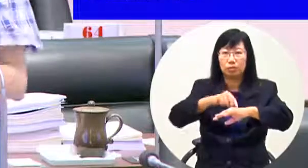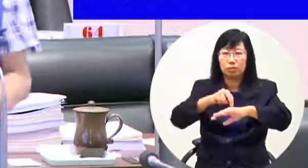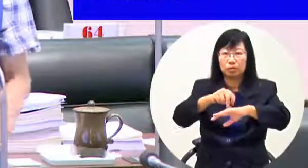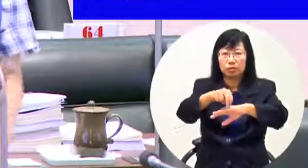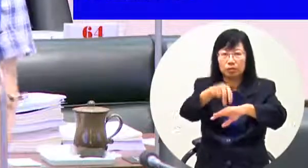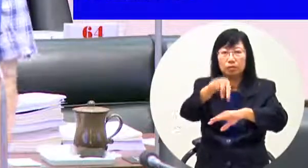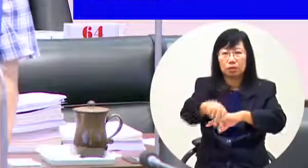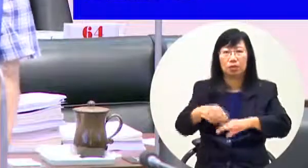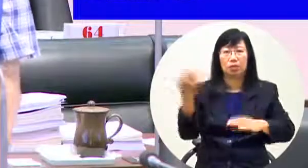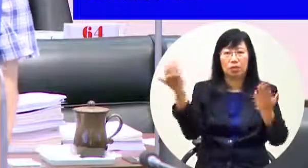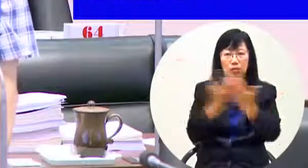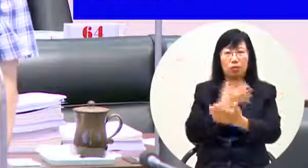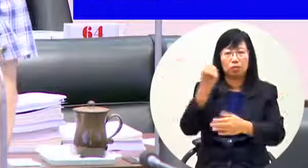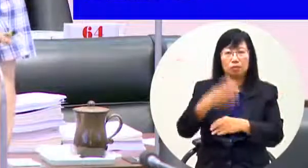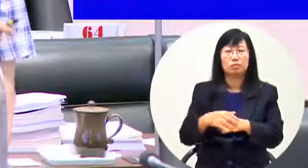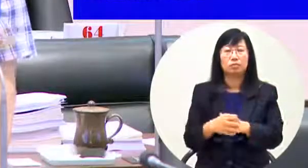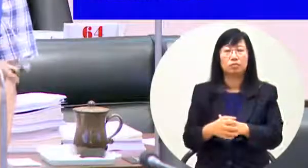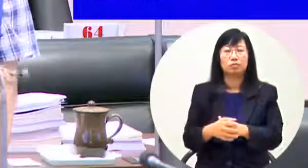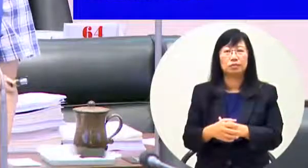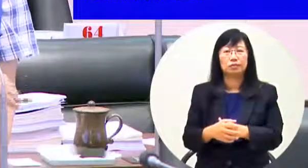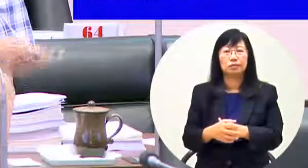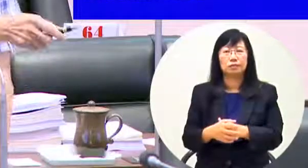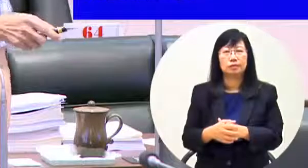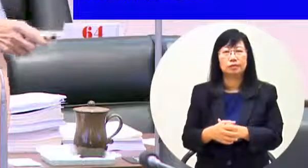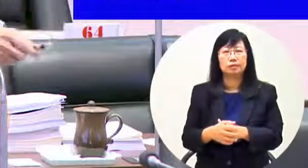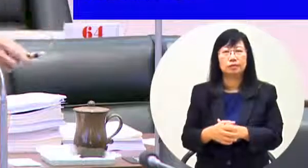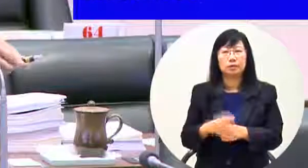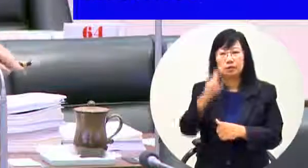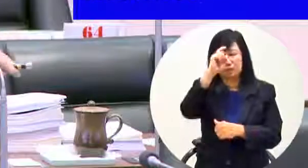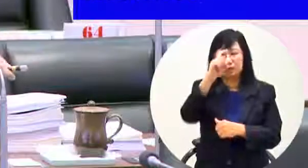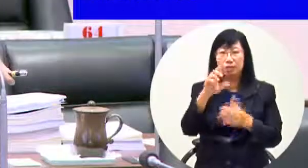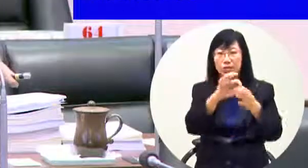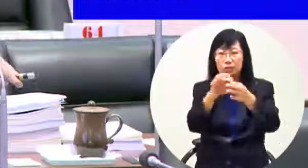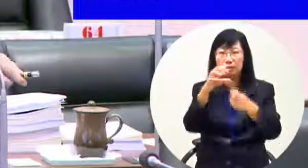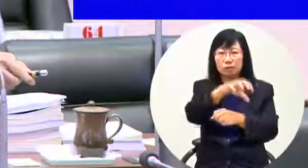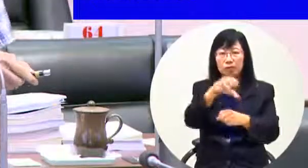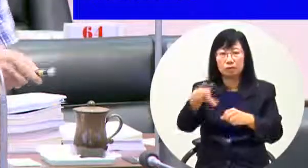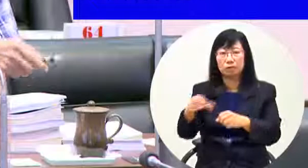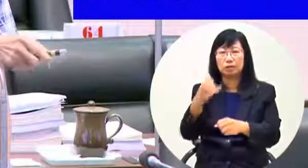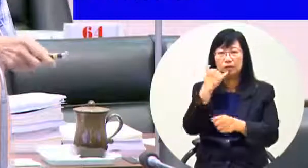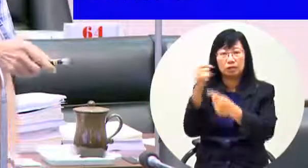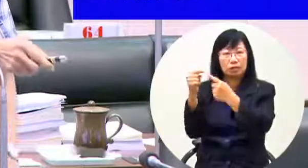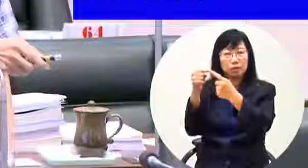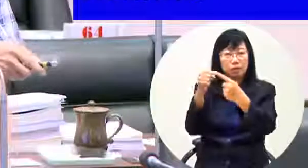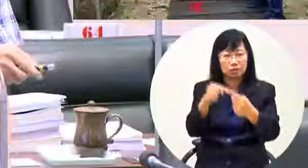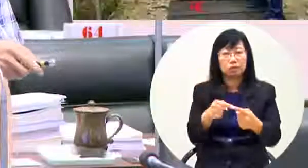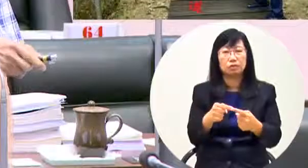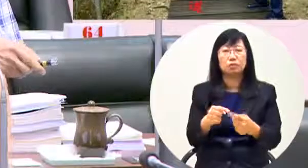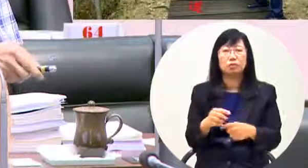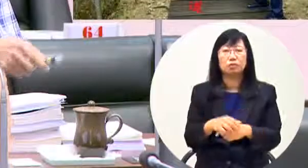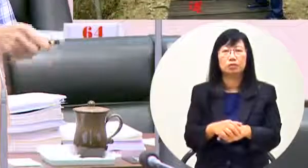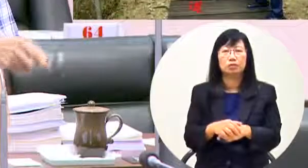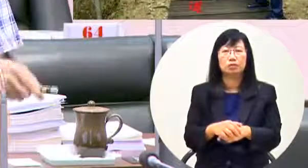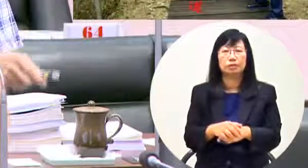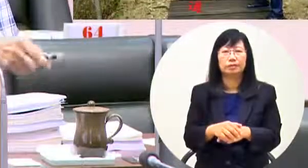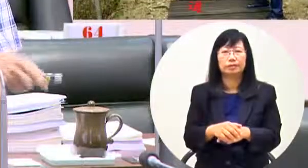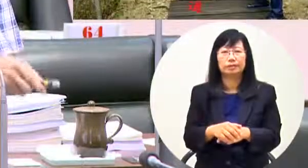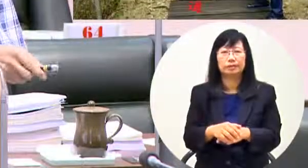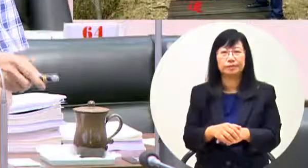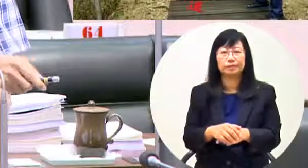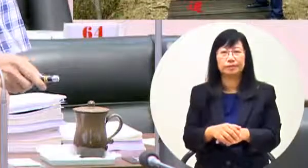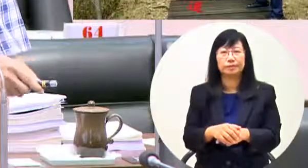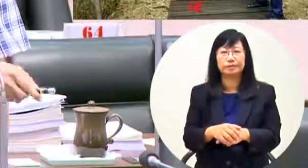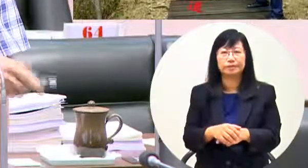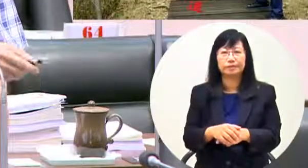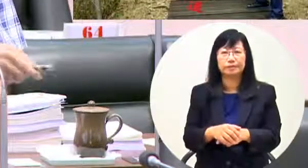做，希望相关单位局处再继续看图就知道哈。好，换个大桂